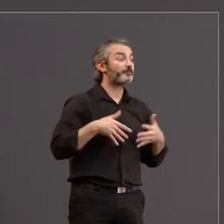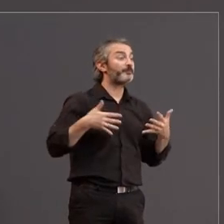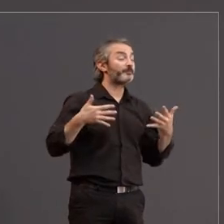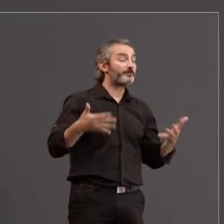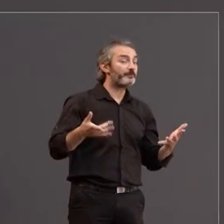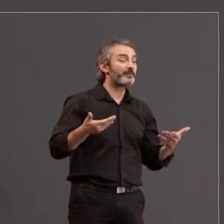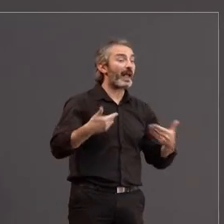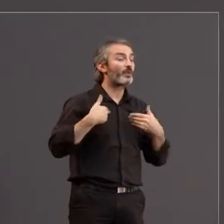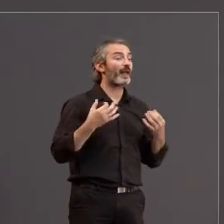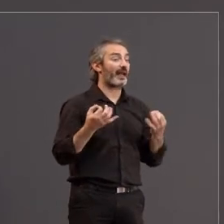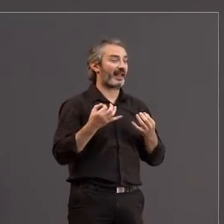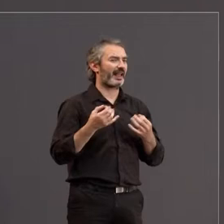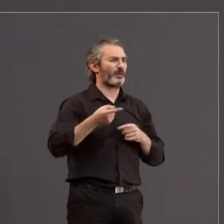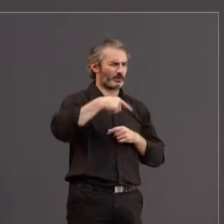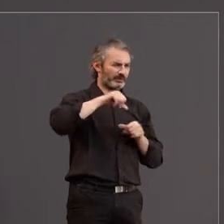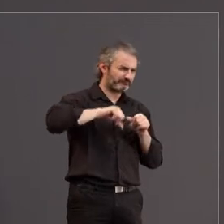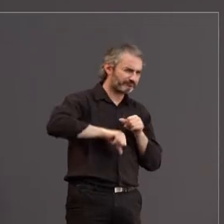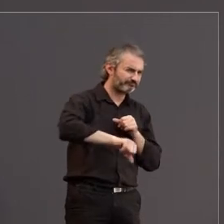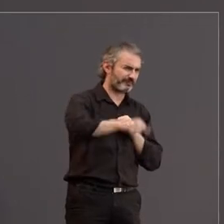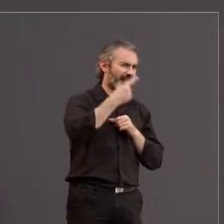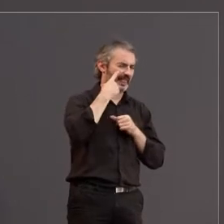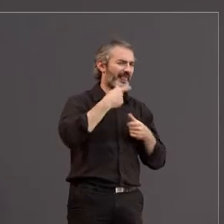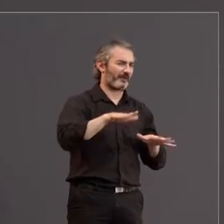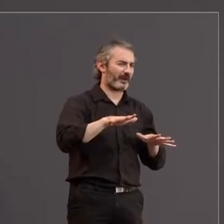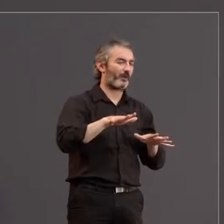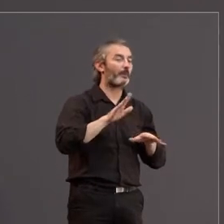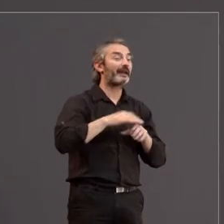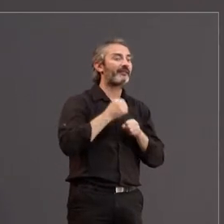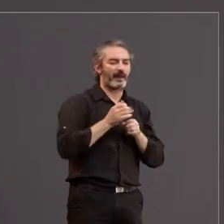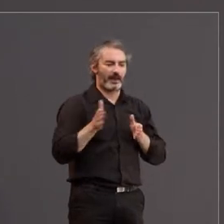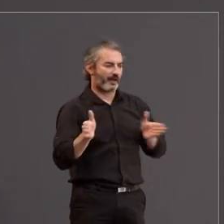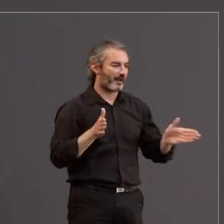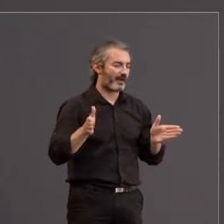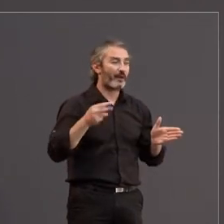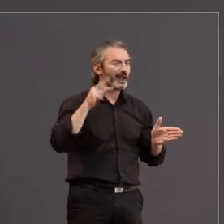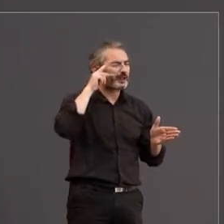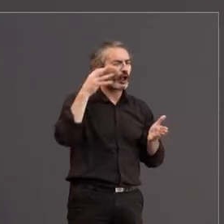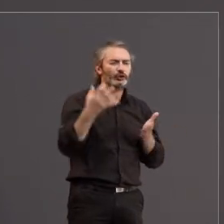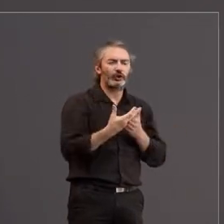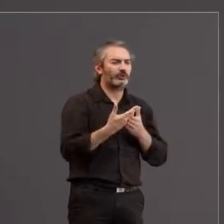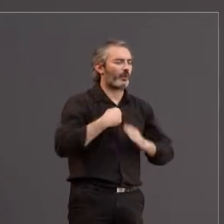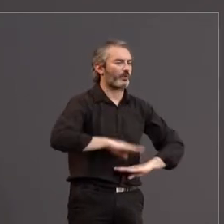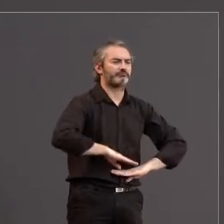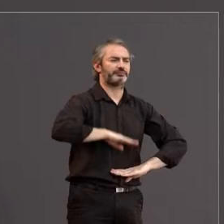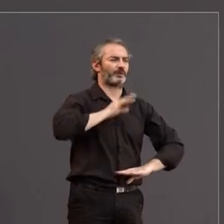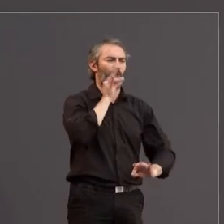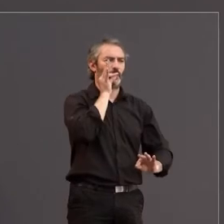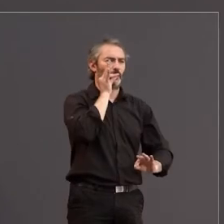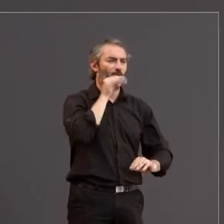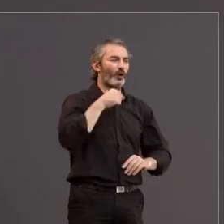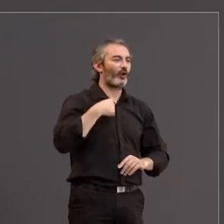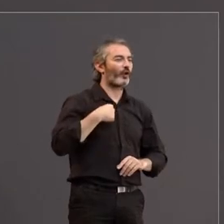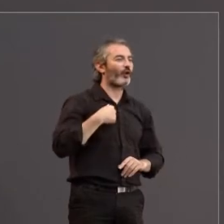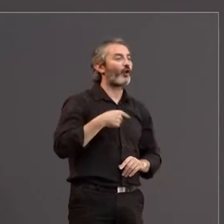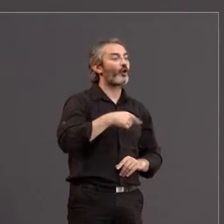ajudar també, i això veureu quan potser hagueu de compaginar algunes feines, tot és experiència, i en aquest cas, a més d'acabar de polir la meva llengua bé i